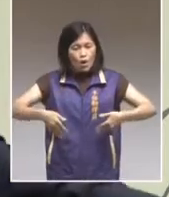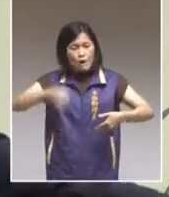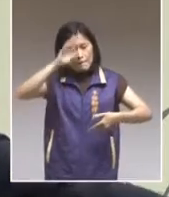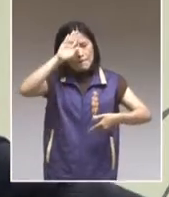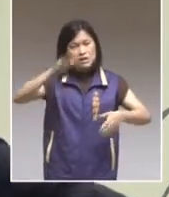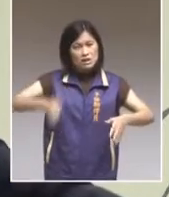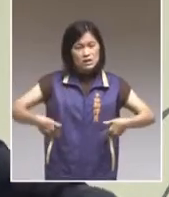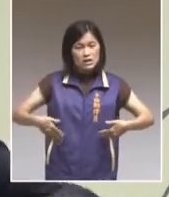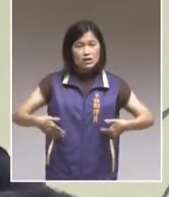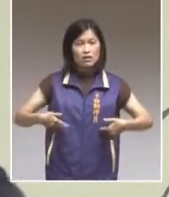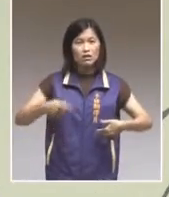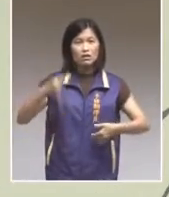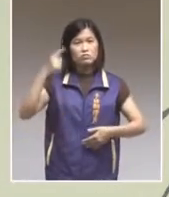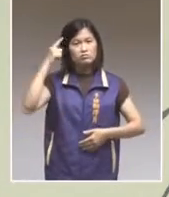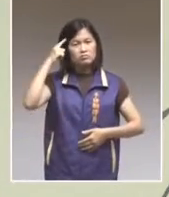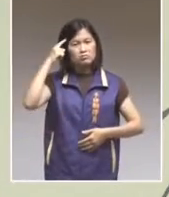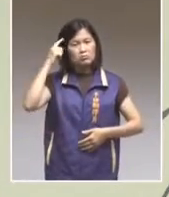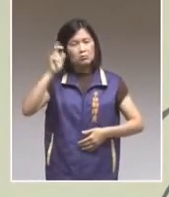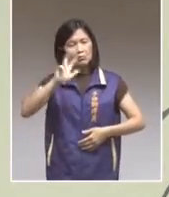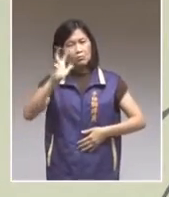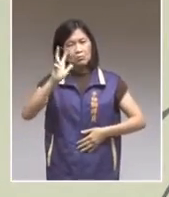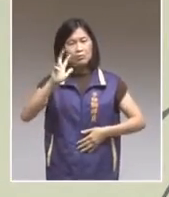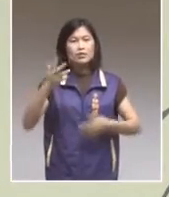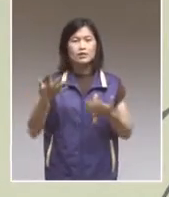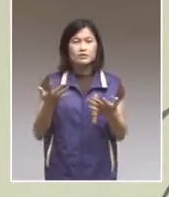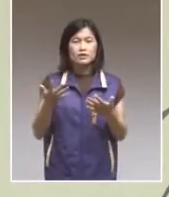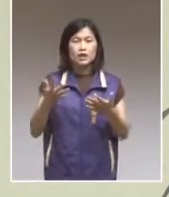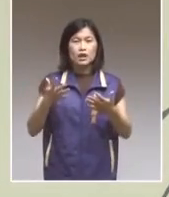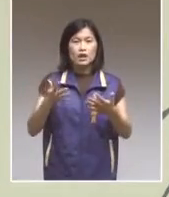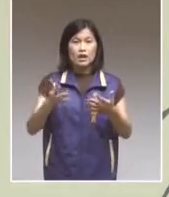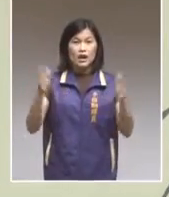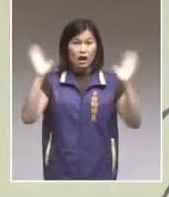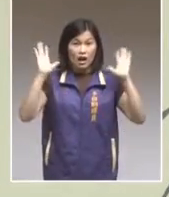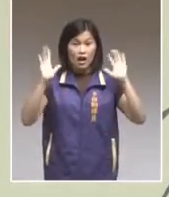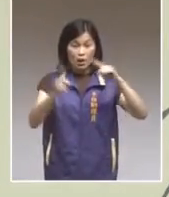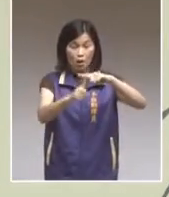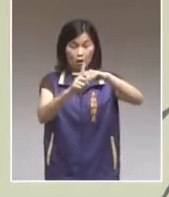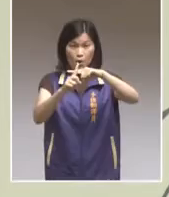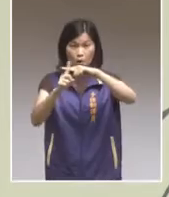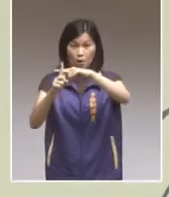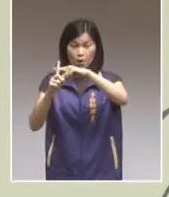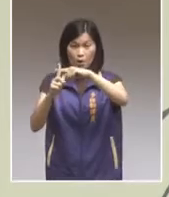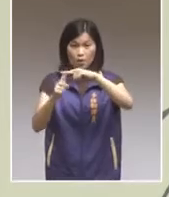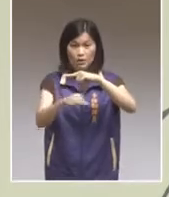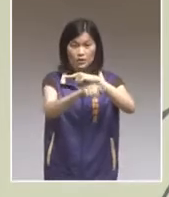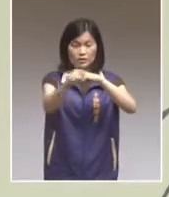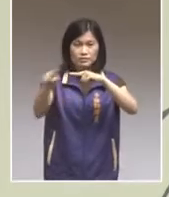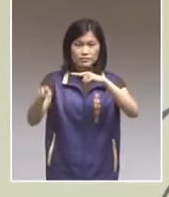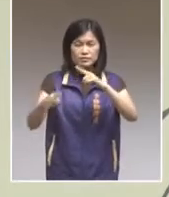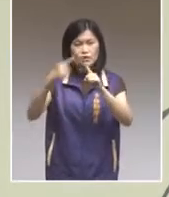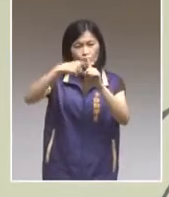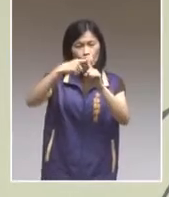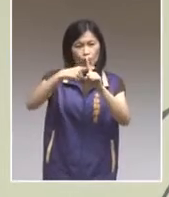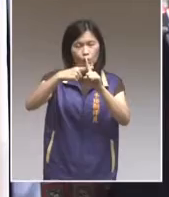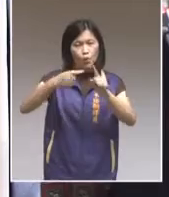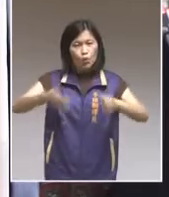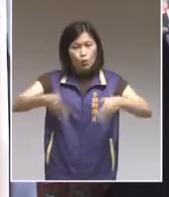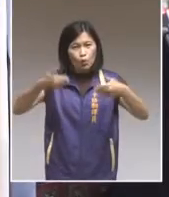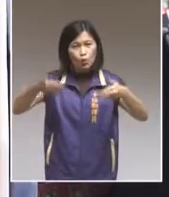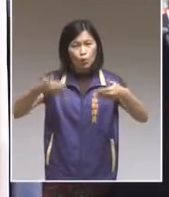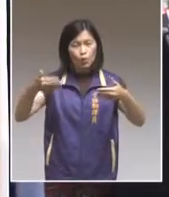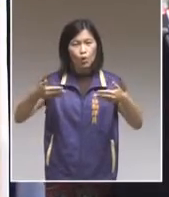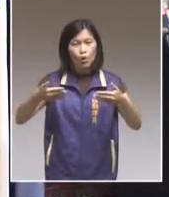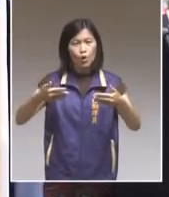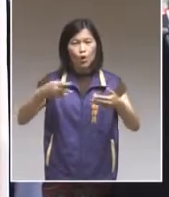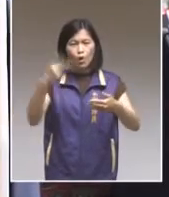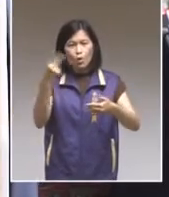的感染者。那儿童确诊的部分基本上还是属于轻症 或者是